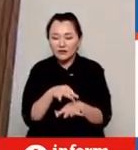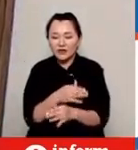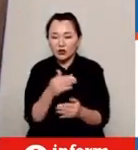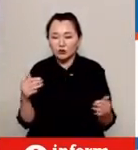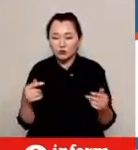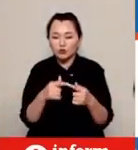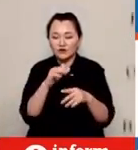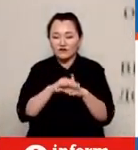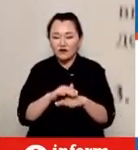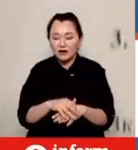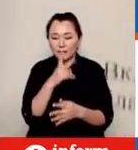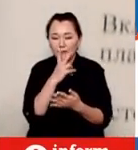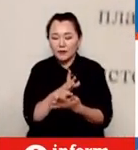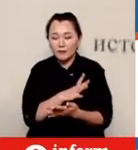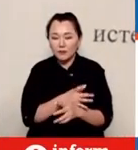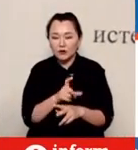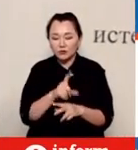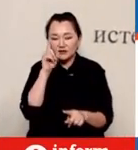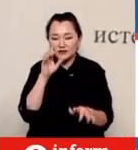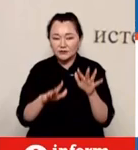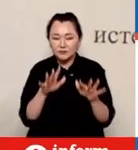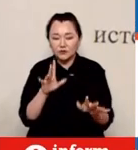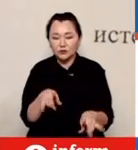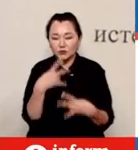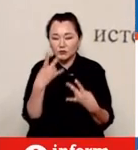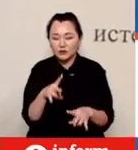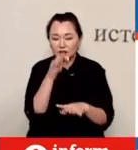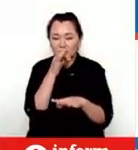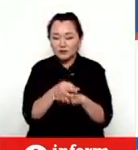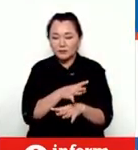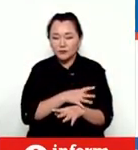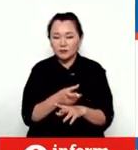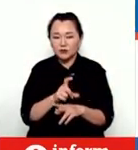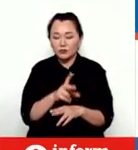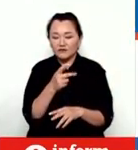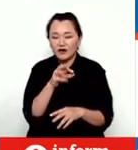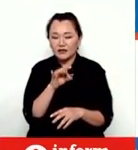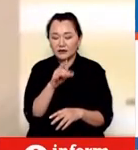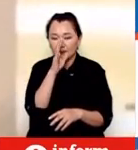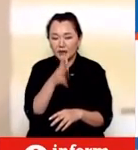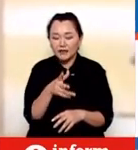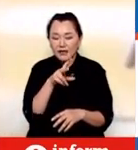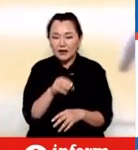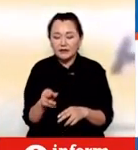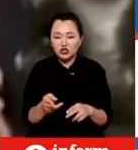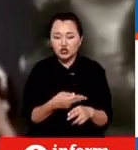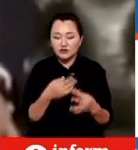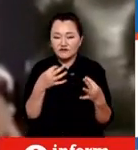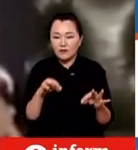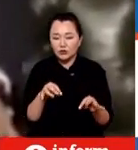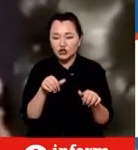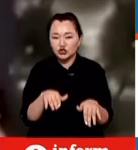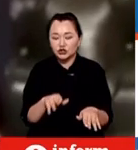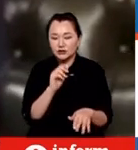нақты айғақтары ұсынылыпты, сондықтан оған күмән келтірудің қажеті жоқ деді. Сол үшін вайнерлерді 5 жыл бас бостандығынан айыру жазасына